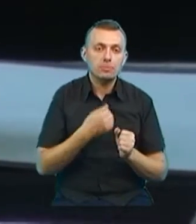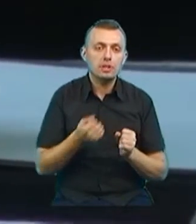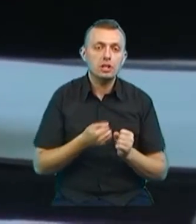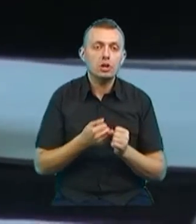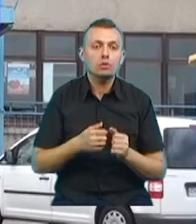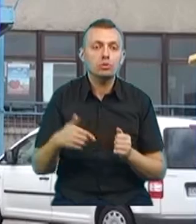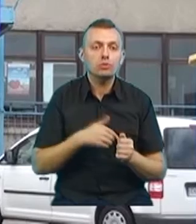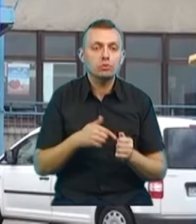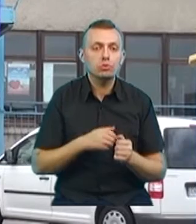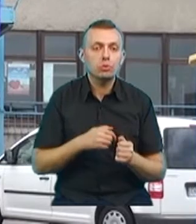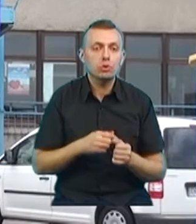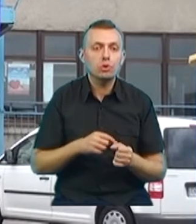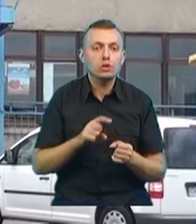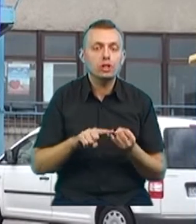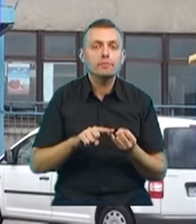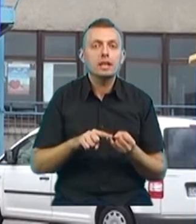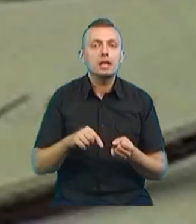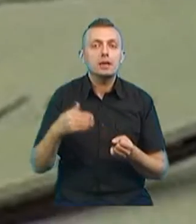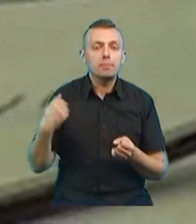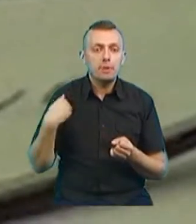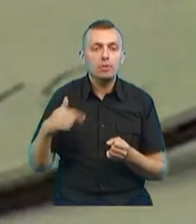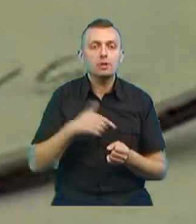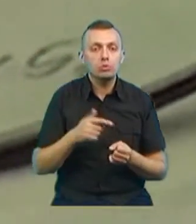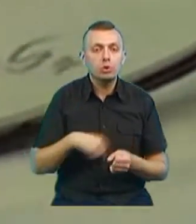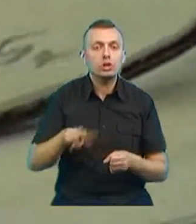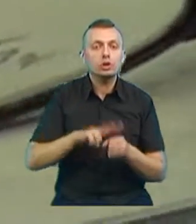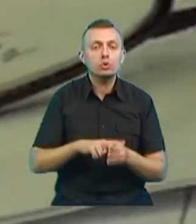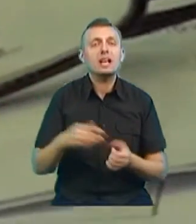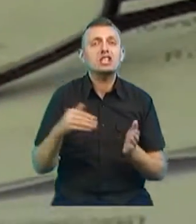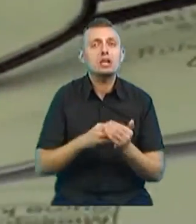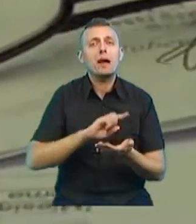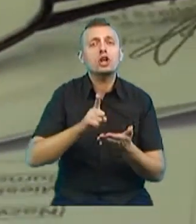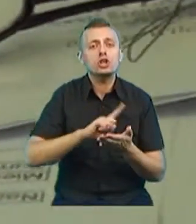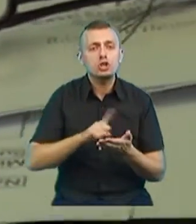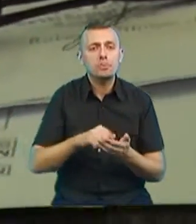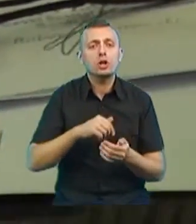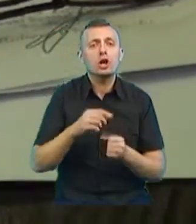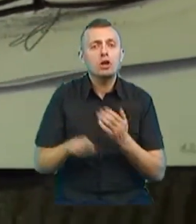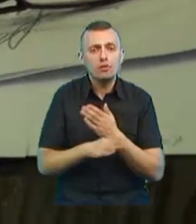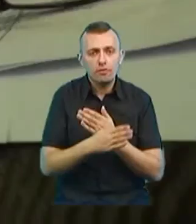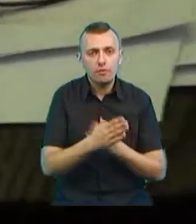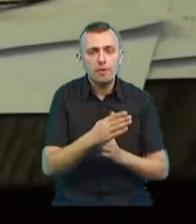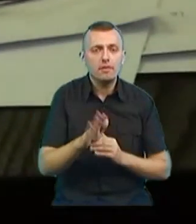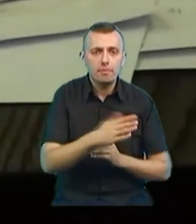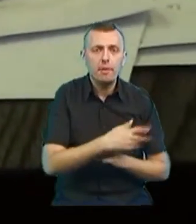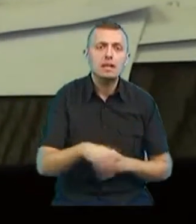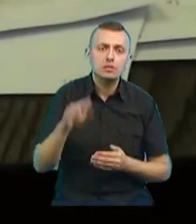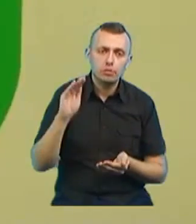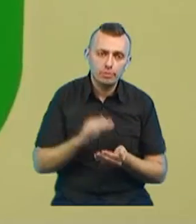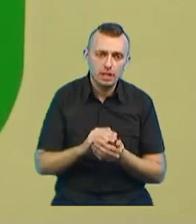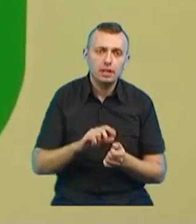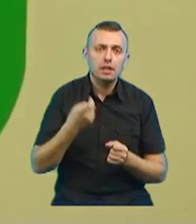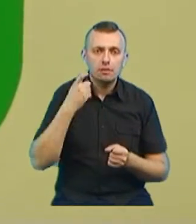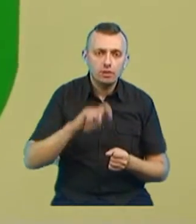zobowiązań wymagalnych, czyli takich, których termin płatności minął. W marcu zobowiązania wyniosły ponad 20 milionów. W kwietniu powiat dokapitalizował